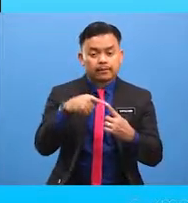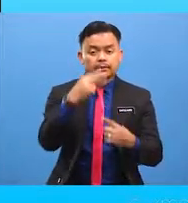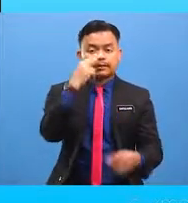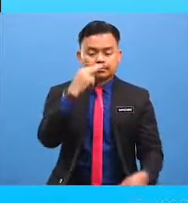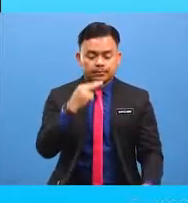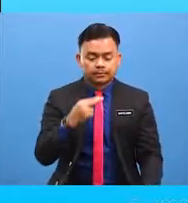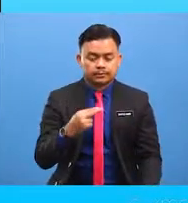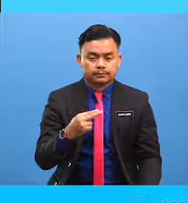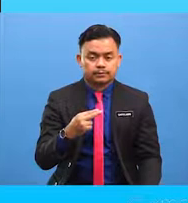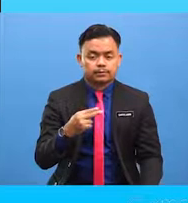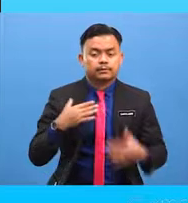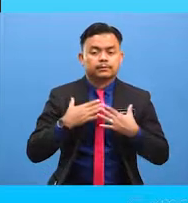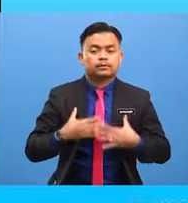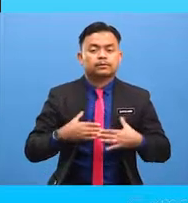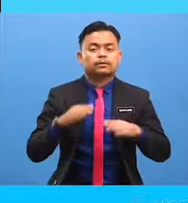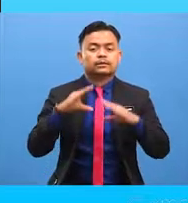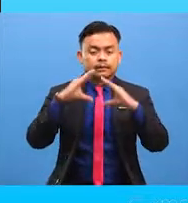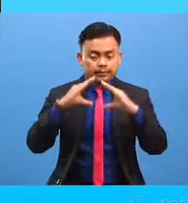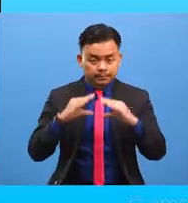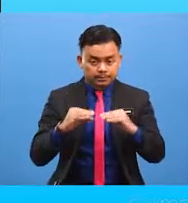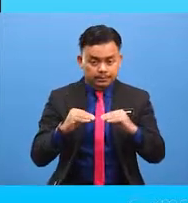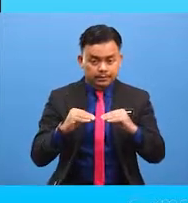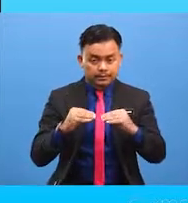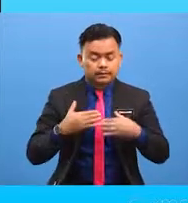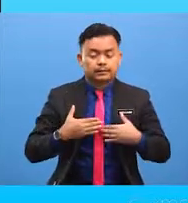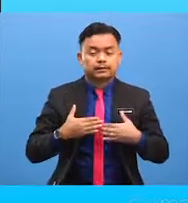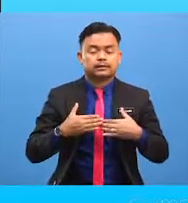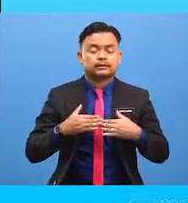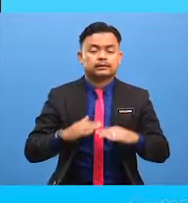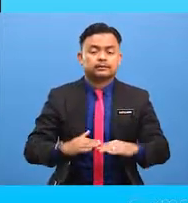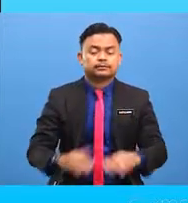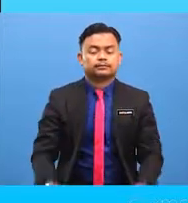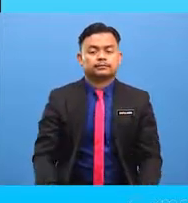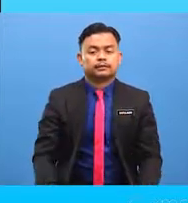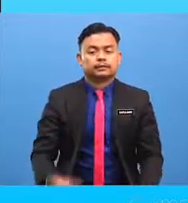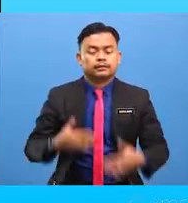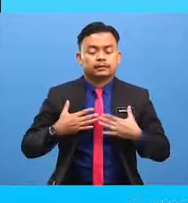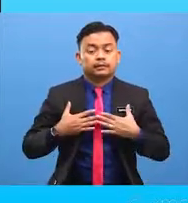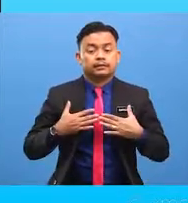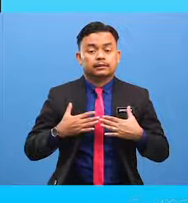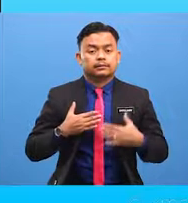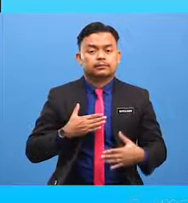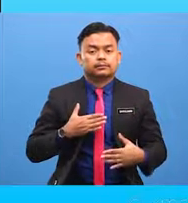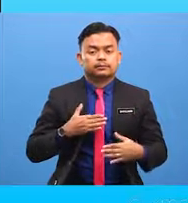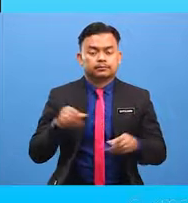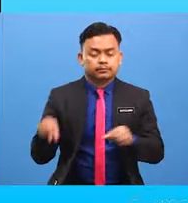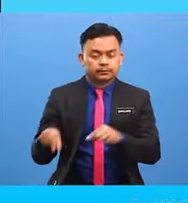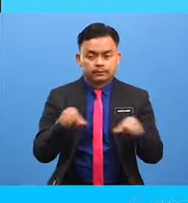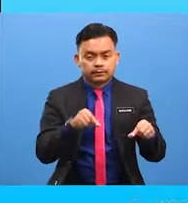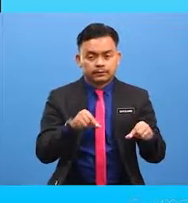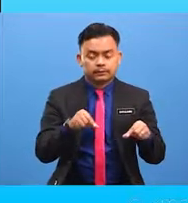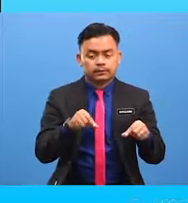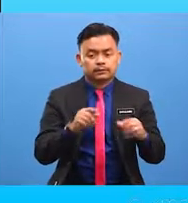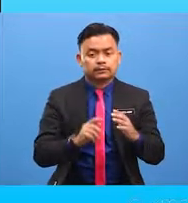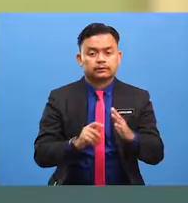dada akan menurun. Dada yang bergerak menaik dan menurun dikira sebagai satu kali